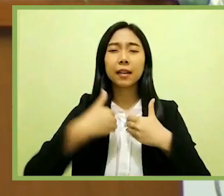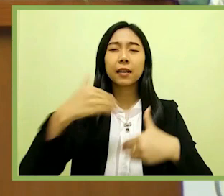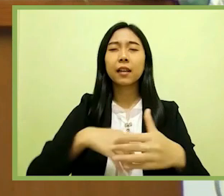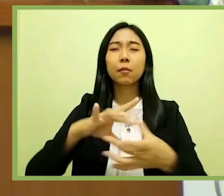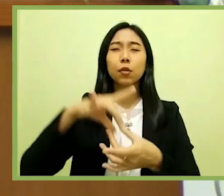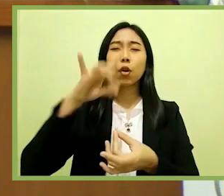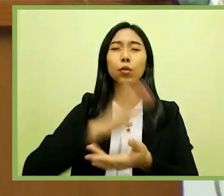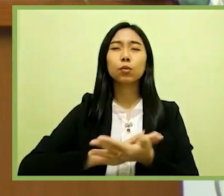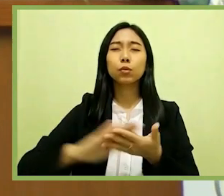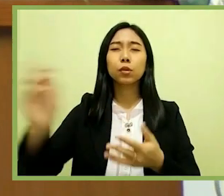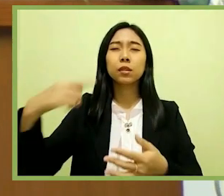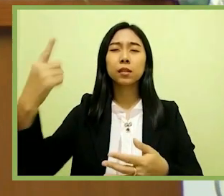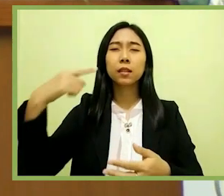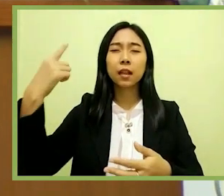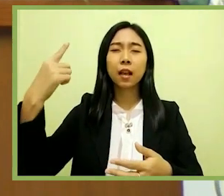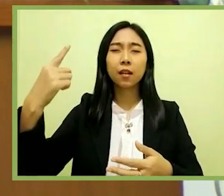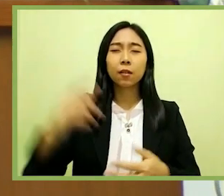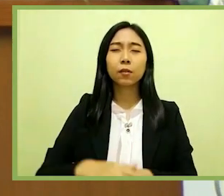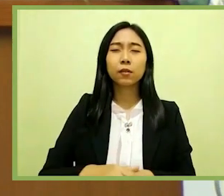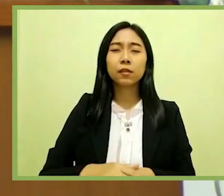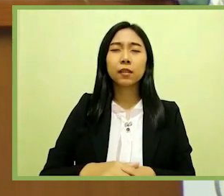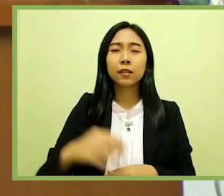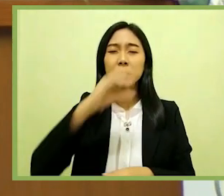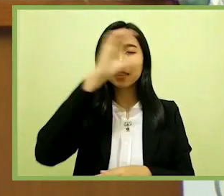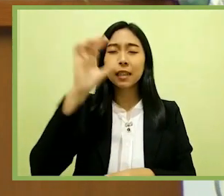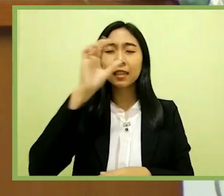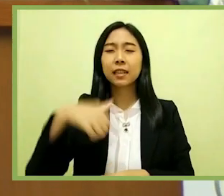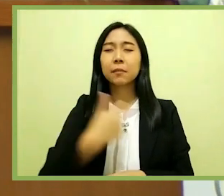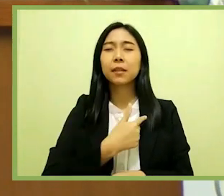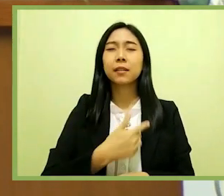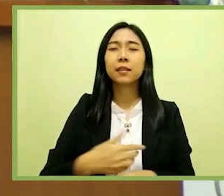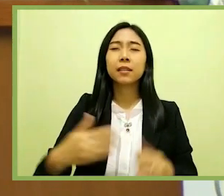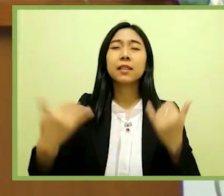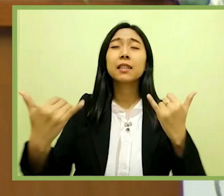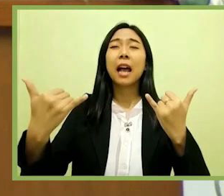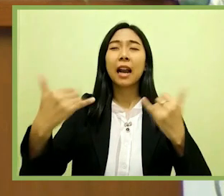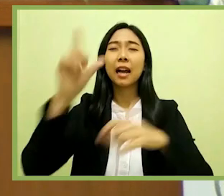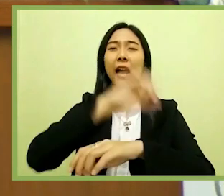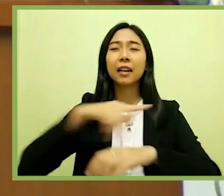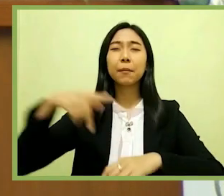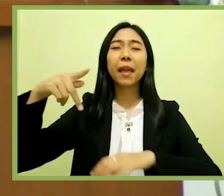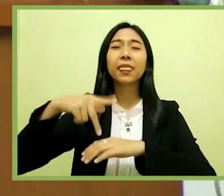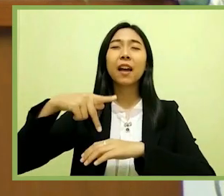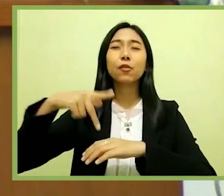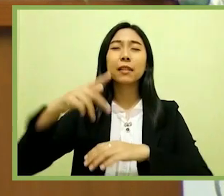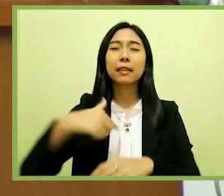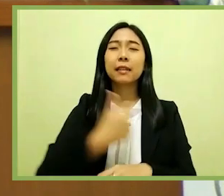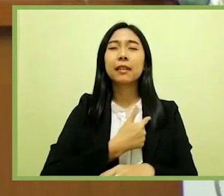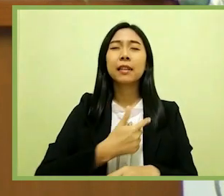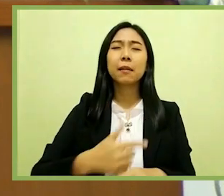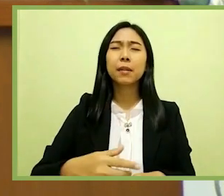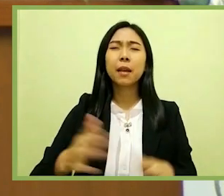senantiasa meneguhkan kami. Maka biarlah di hari Pentakosta ini Tuhan, kami sungguh merasakan